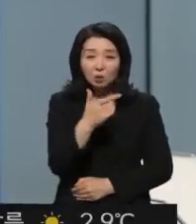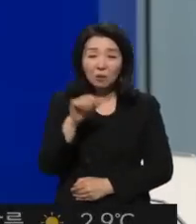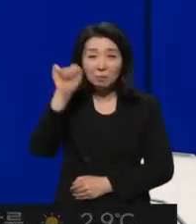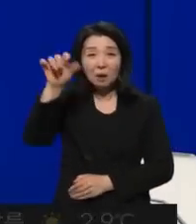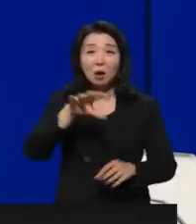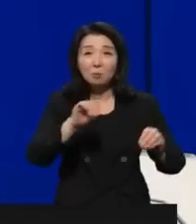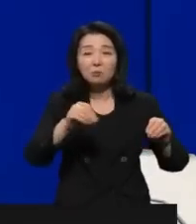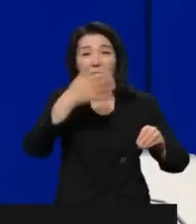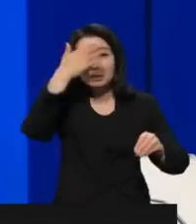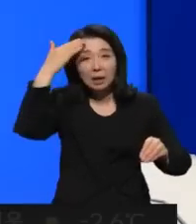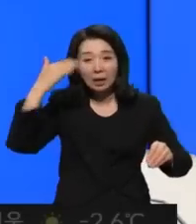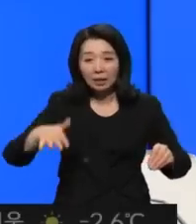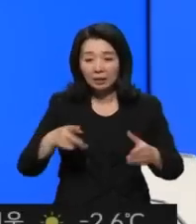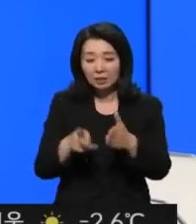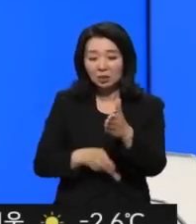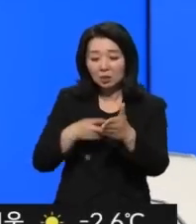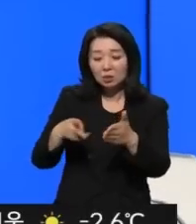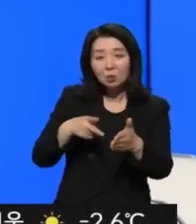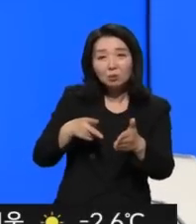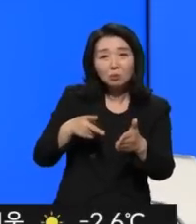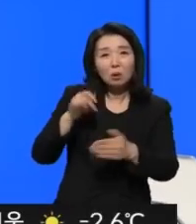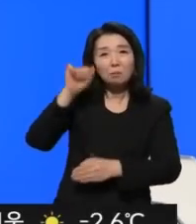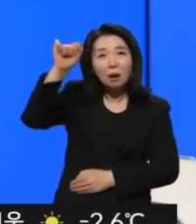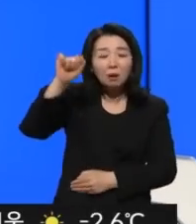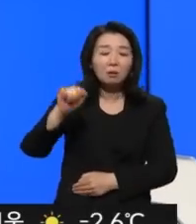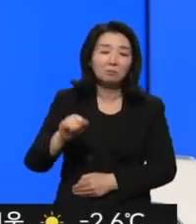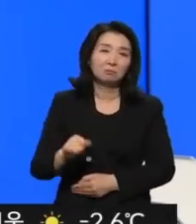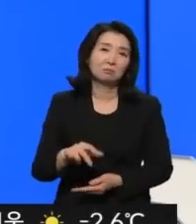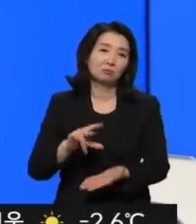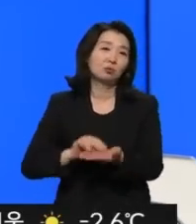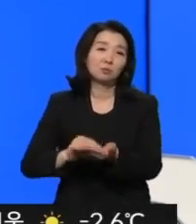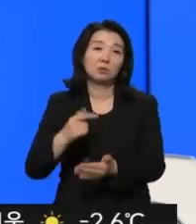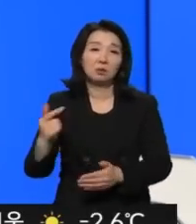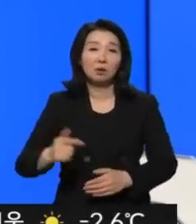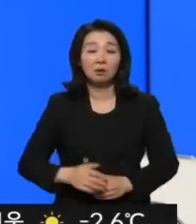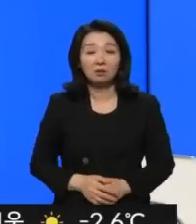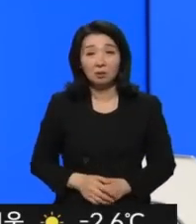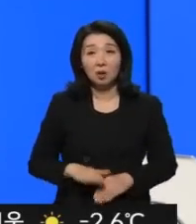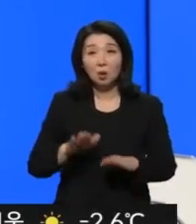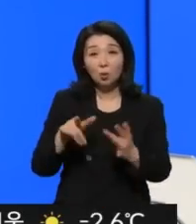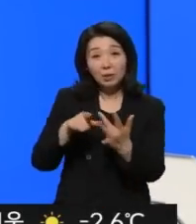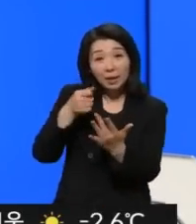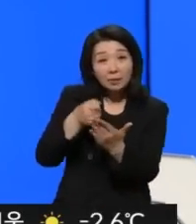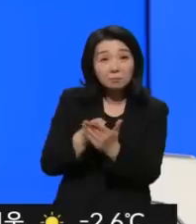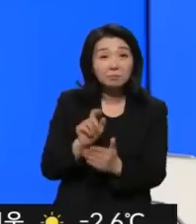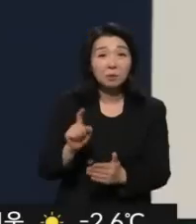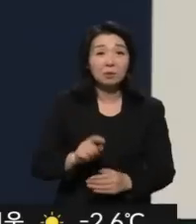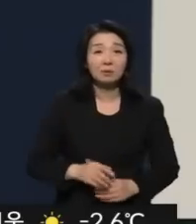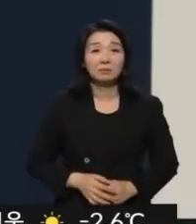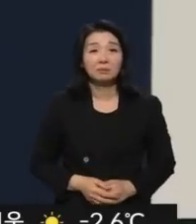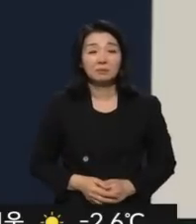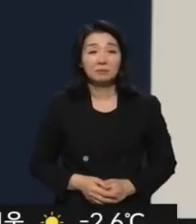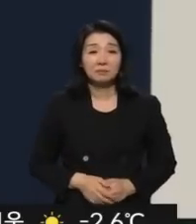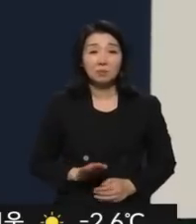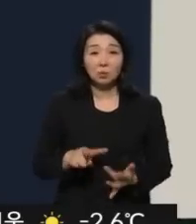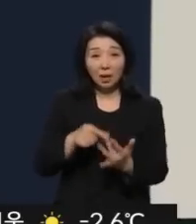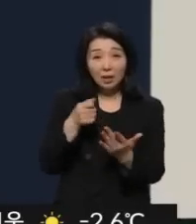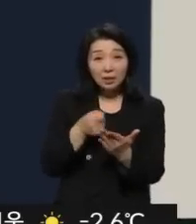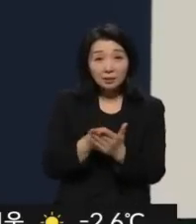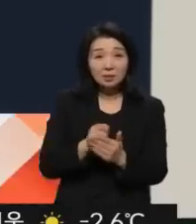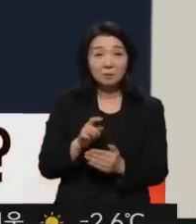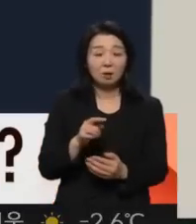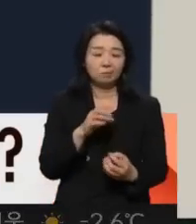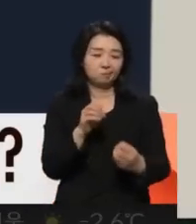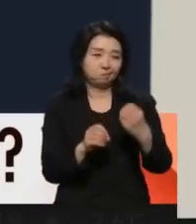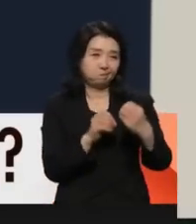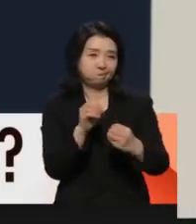이제 철도 파업 아마 또 많은 또 영향이 있을 걸로 일단 예상이 됩니다. 자, 유채코 오늘의 원픽은 뭘로 잡았나요? 네, 오늘의 원픽입니다. 극과